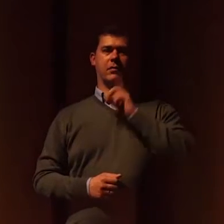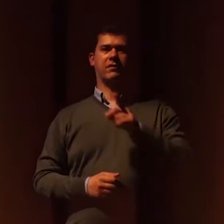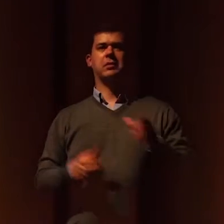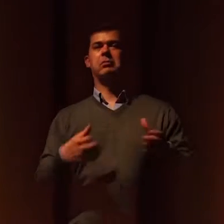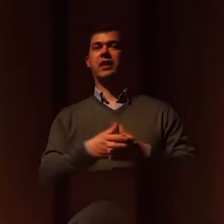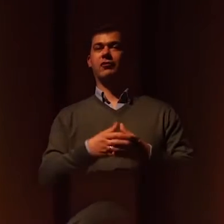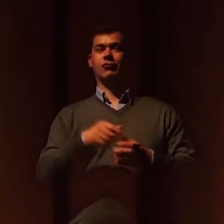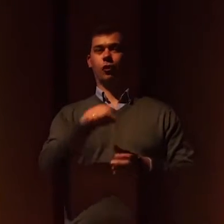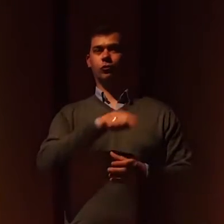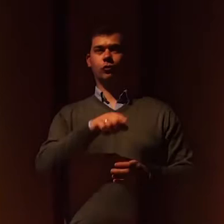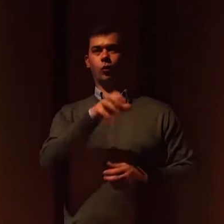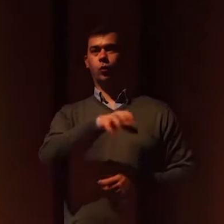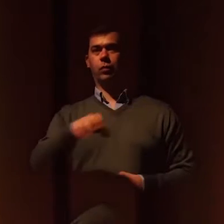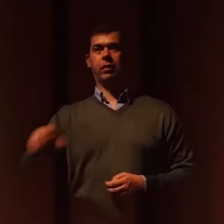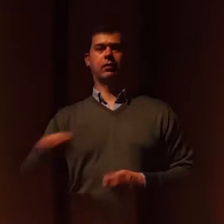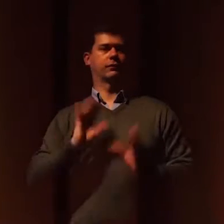są w ustawie